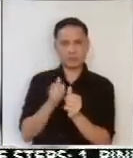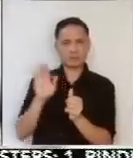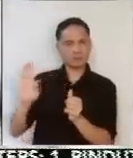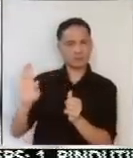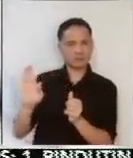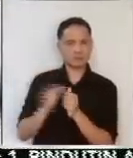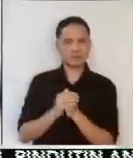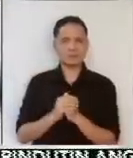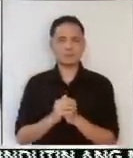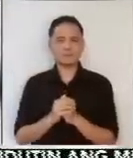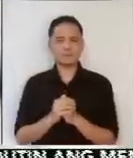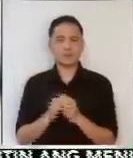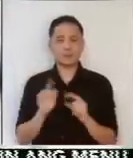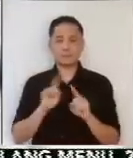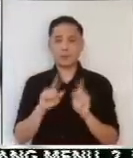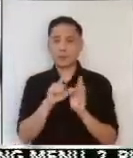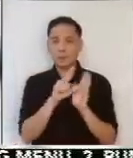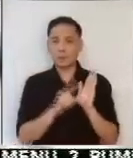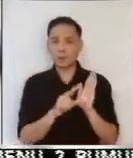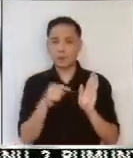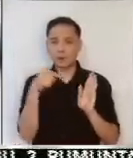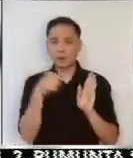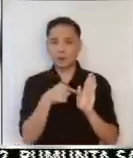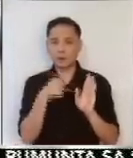that the